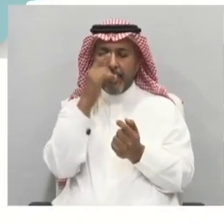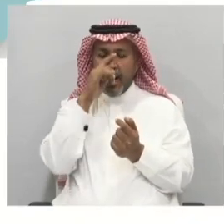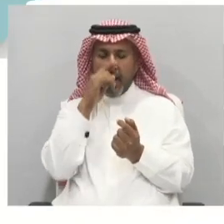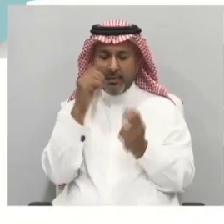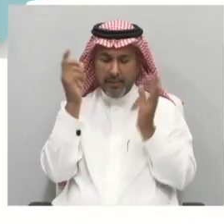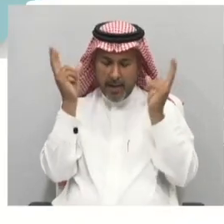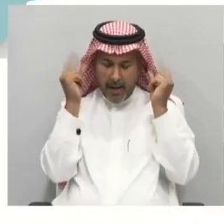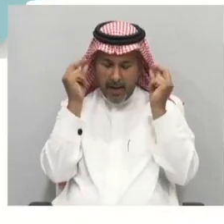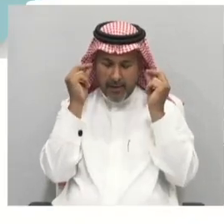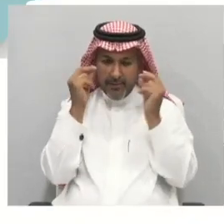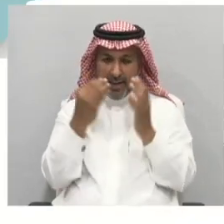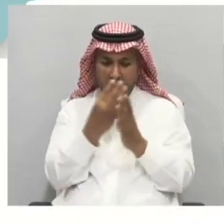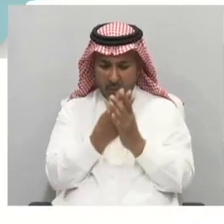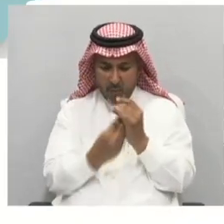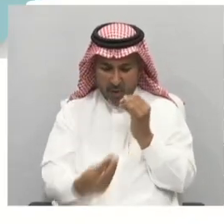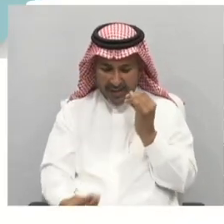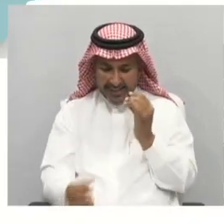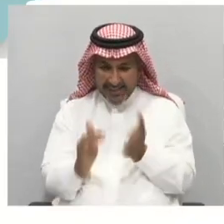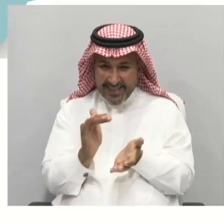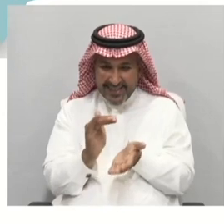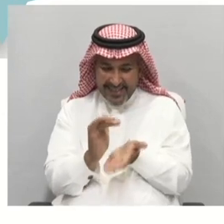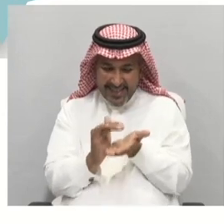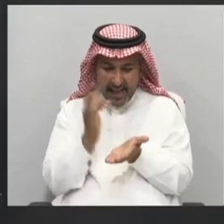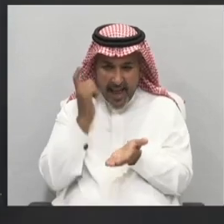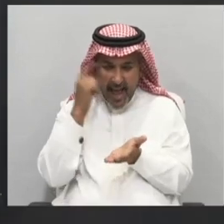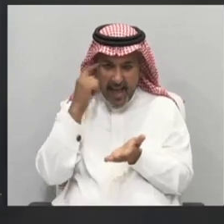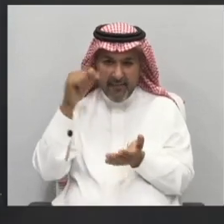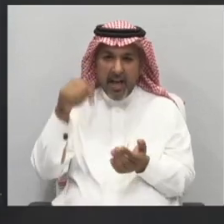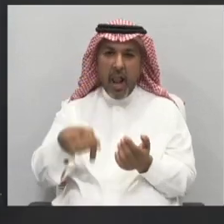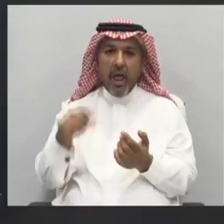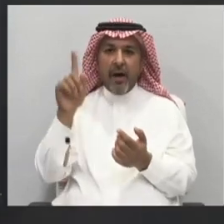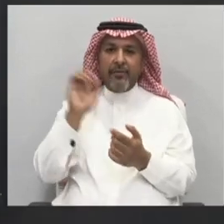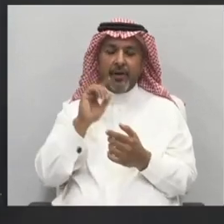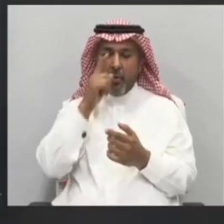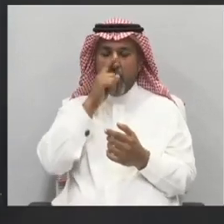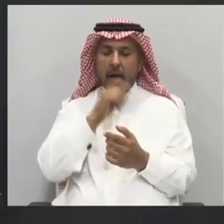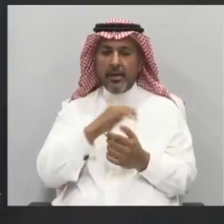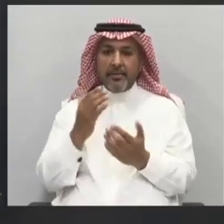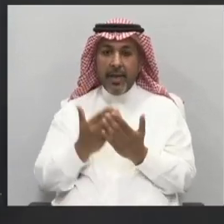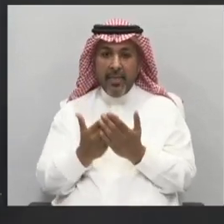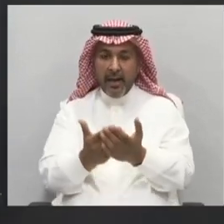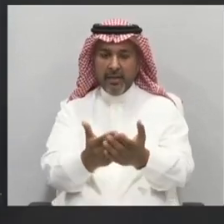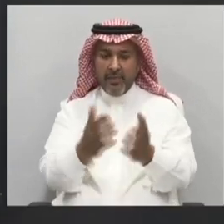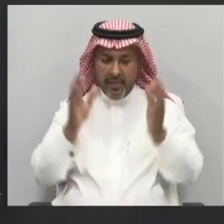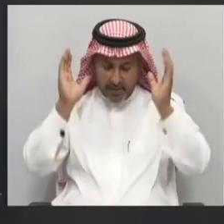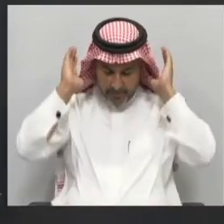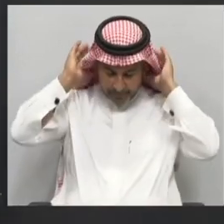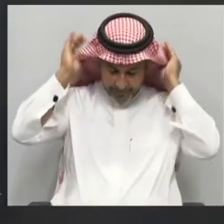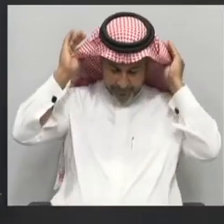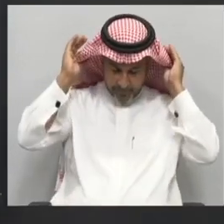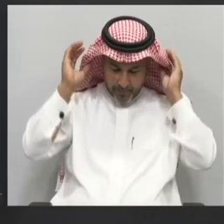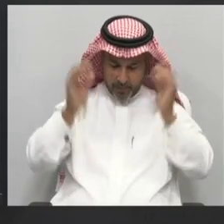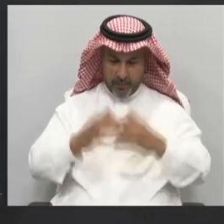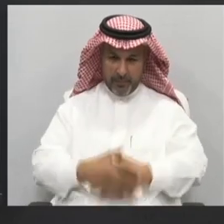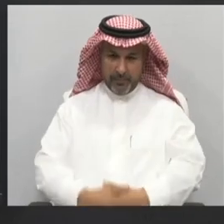على الفطره فالفطره خلق الله الناس على فطره سويه وهذه الفطره تدلهم على الخالق